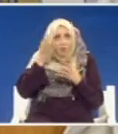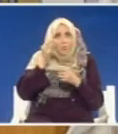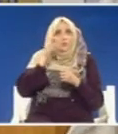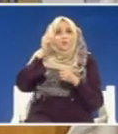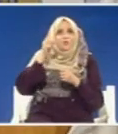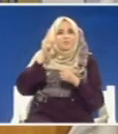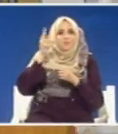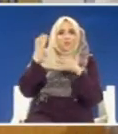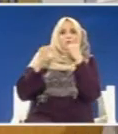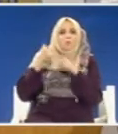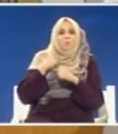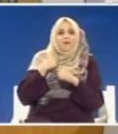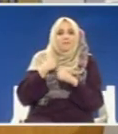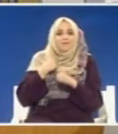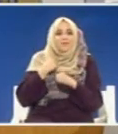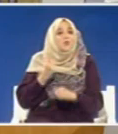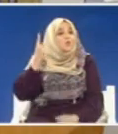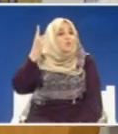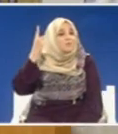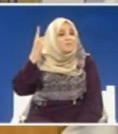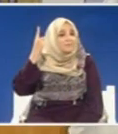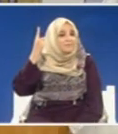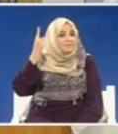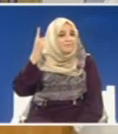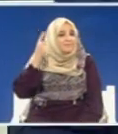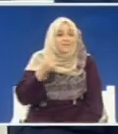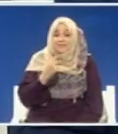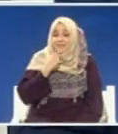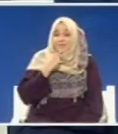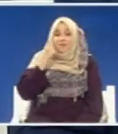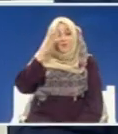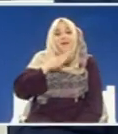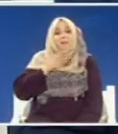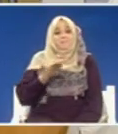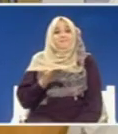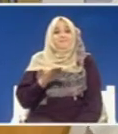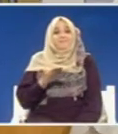لي؟ هو سبحانه. إذن هذا معناها الله أحبني.